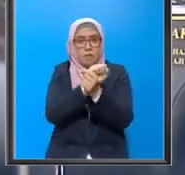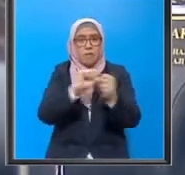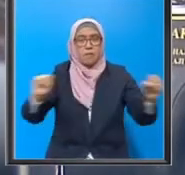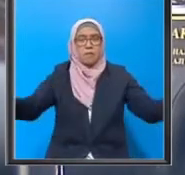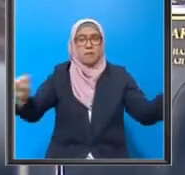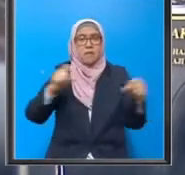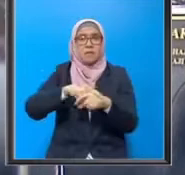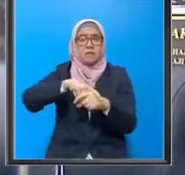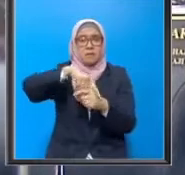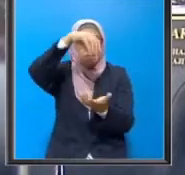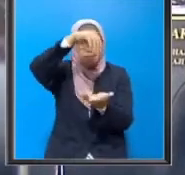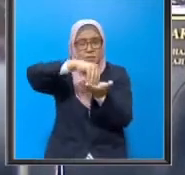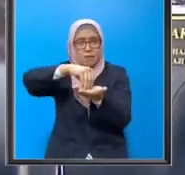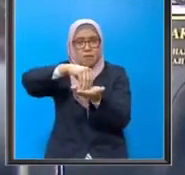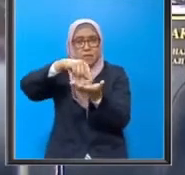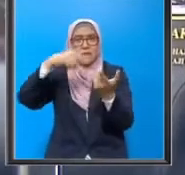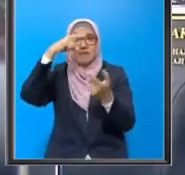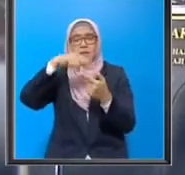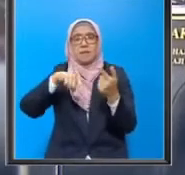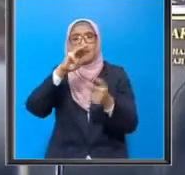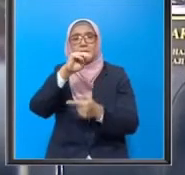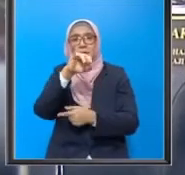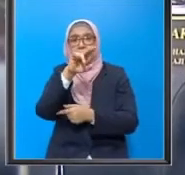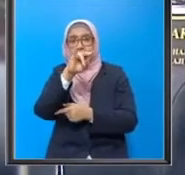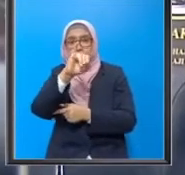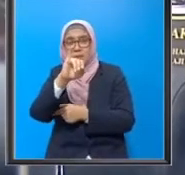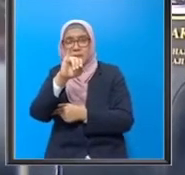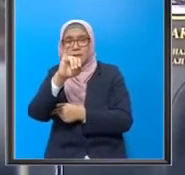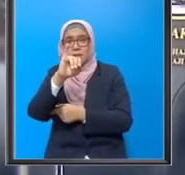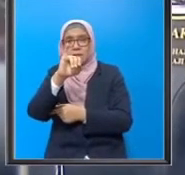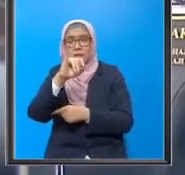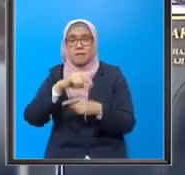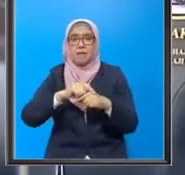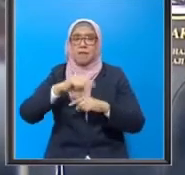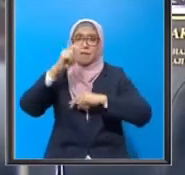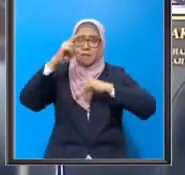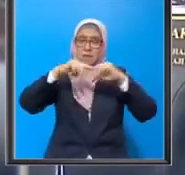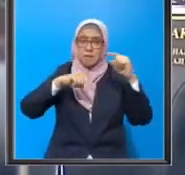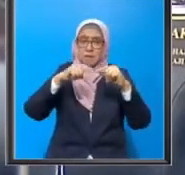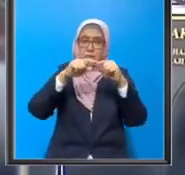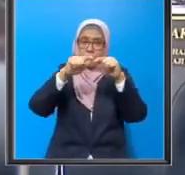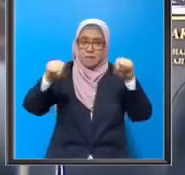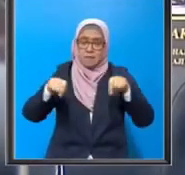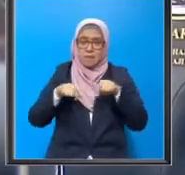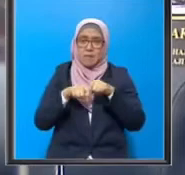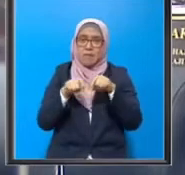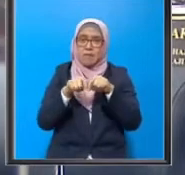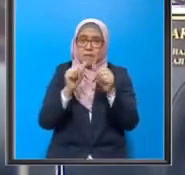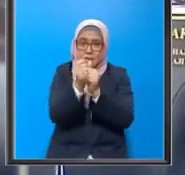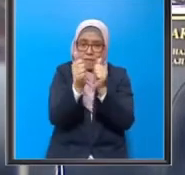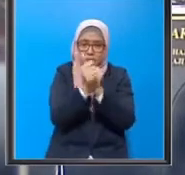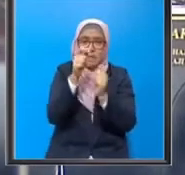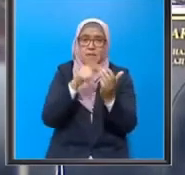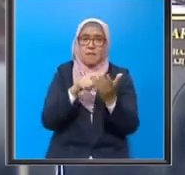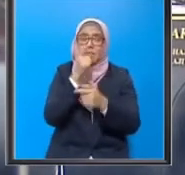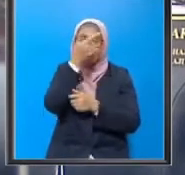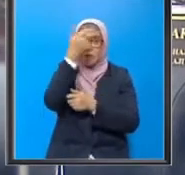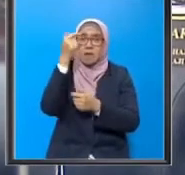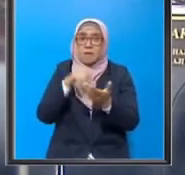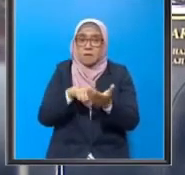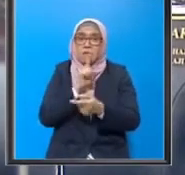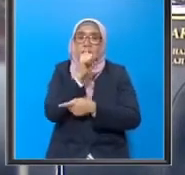kawasan parlemen bagi kegunaan beliau dan community Kompleks sukan Mini ini amatlah diperlukan untuk memupuk semangat